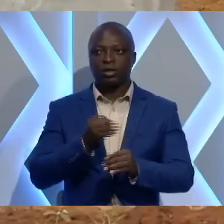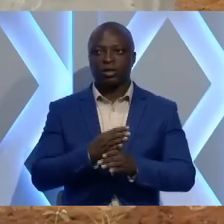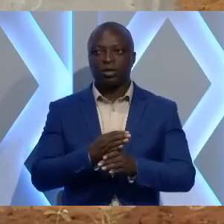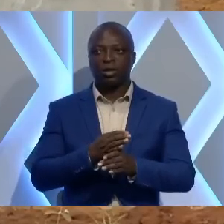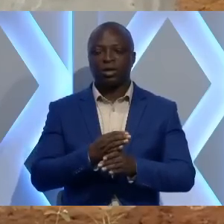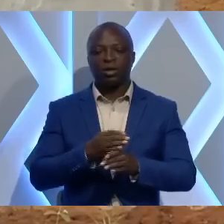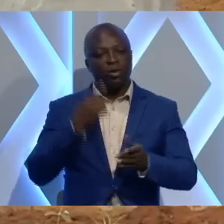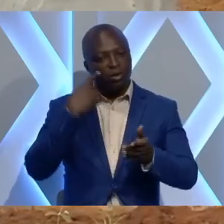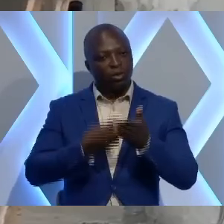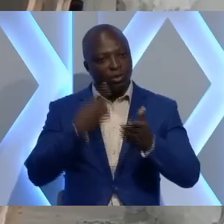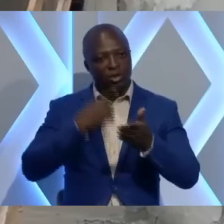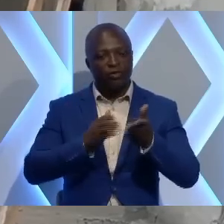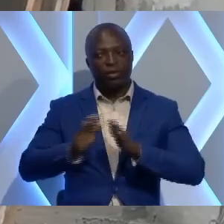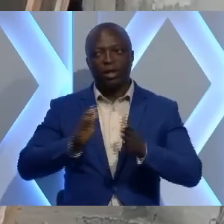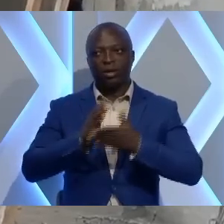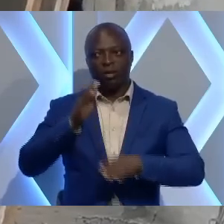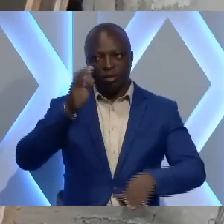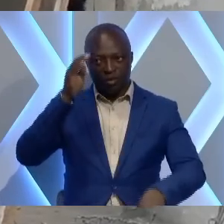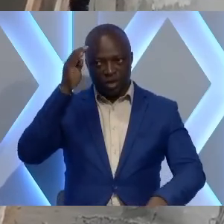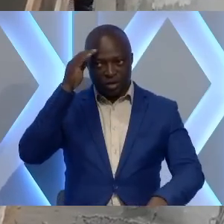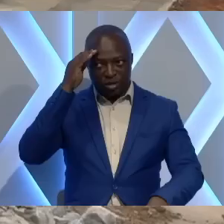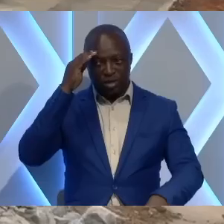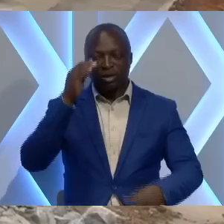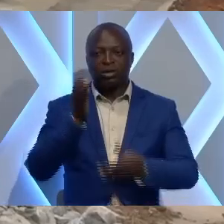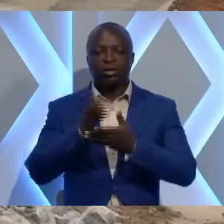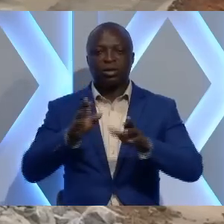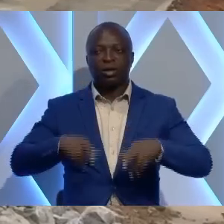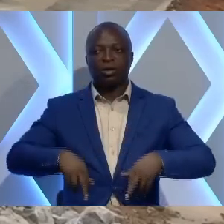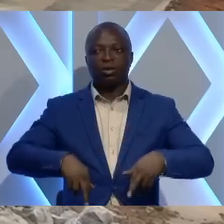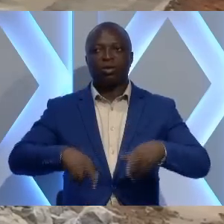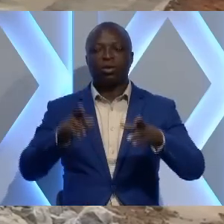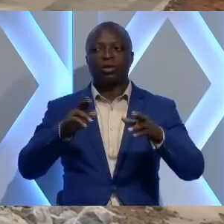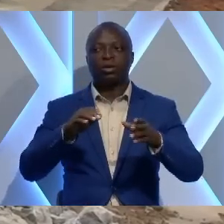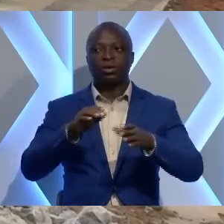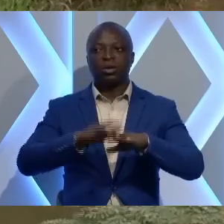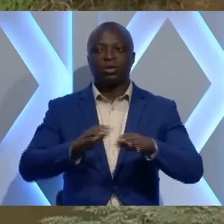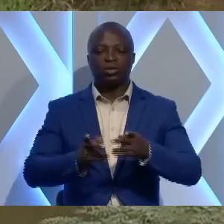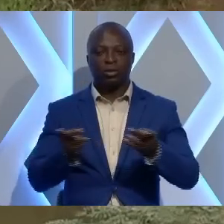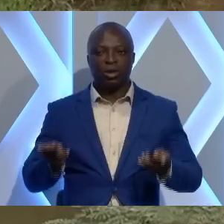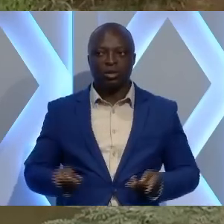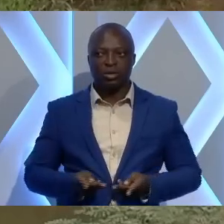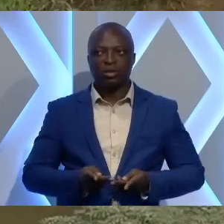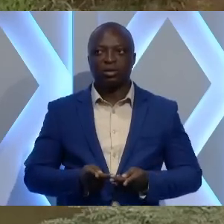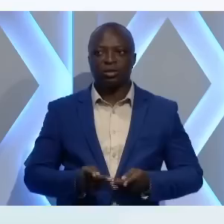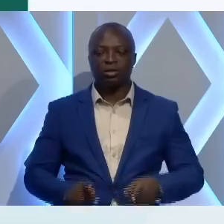Constat fait par le ministre du Désenclavement et des pistes rurales sur place.